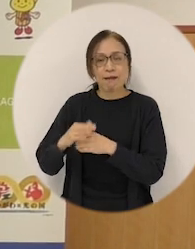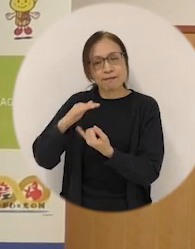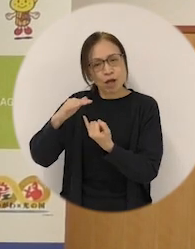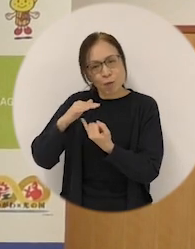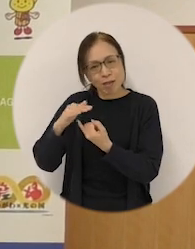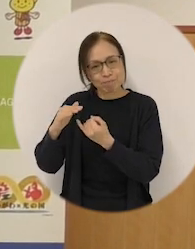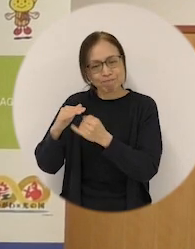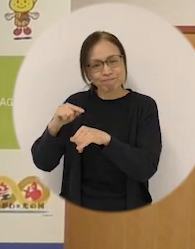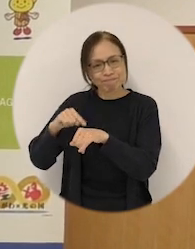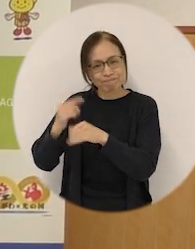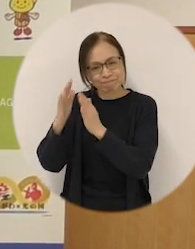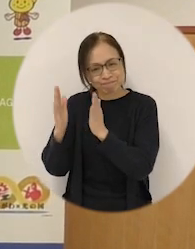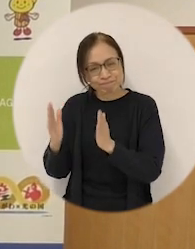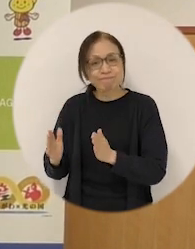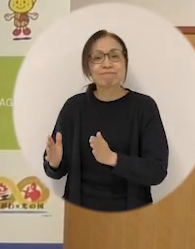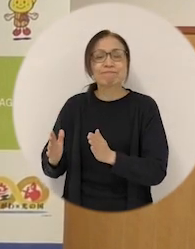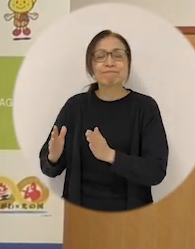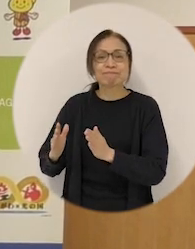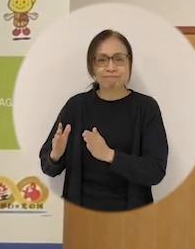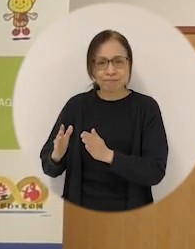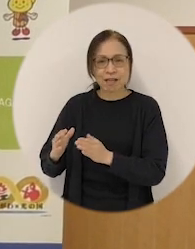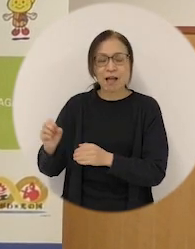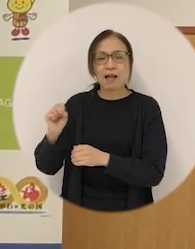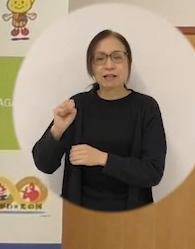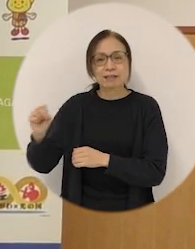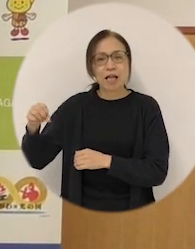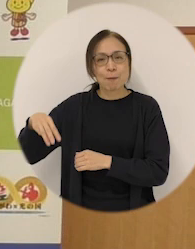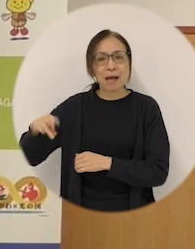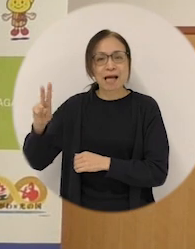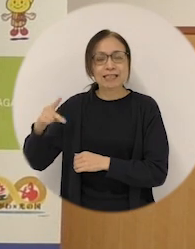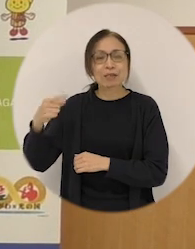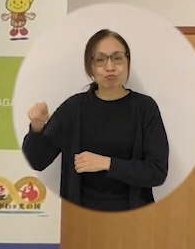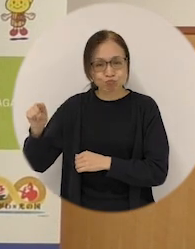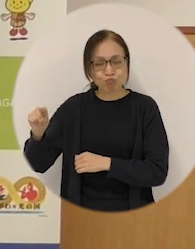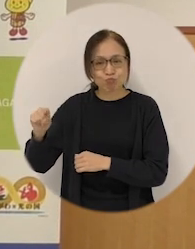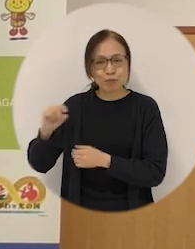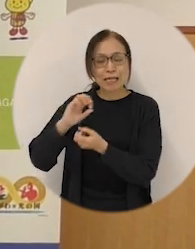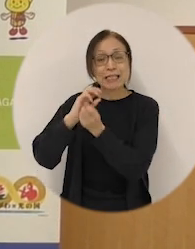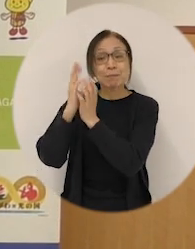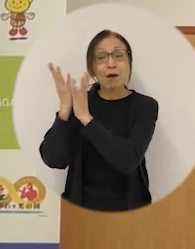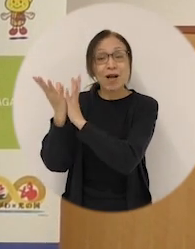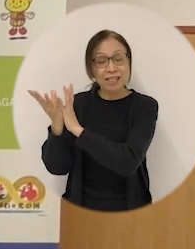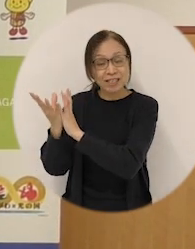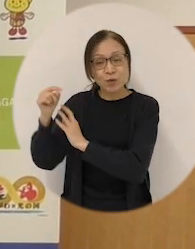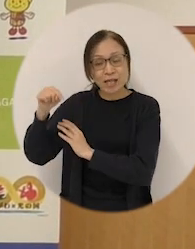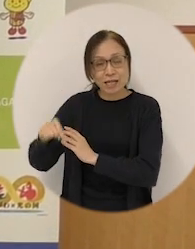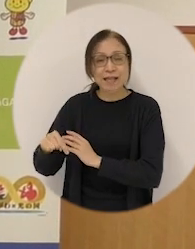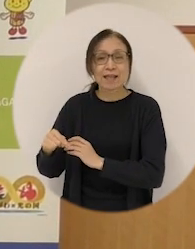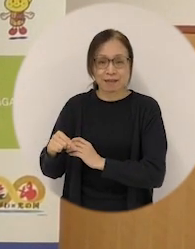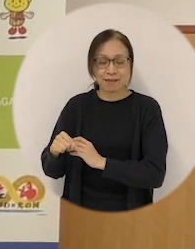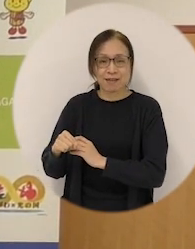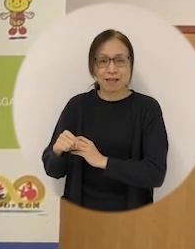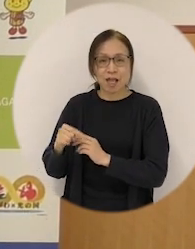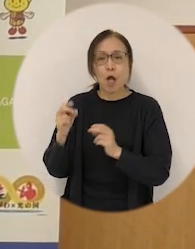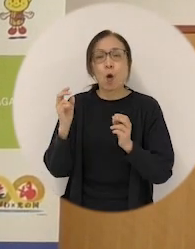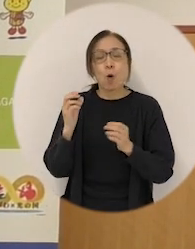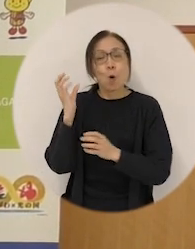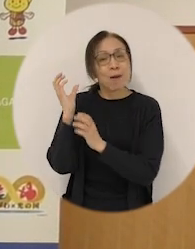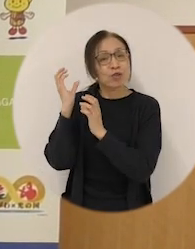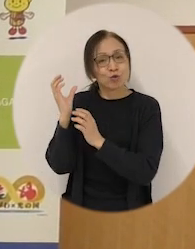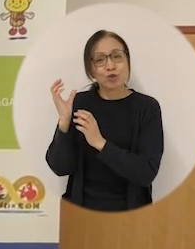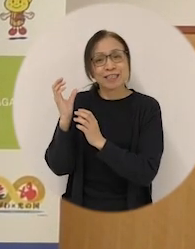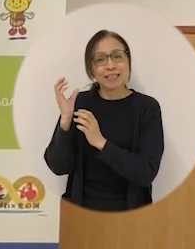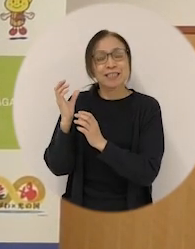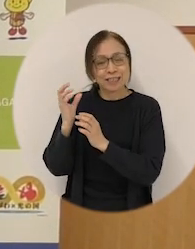リンが市の花であるひまわりの畑の中で座間市大凧祭りにちなんだ大凧を